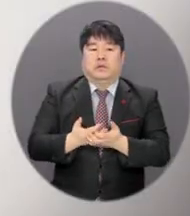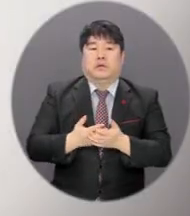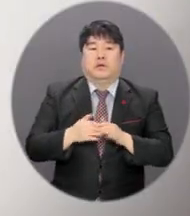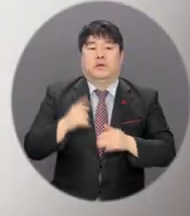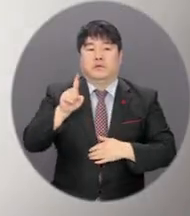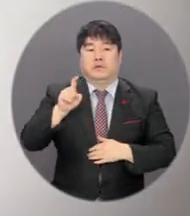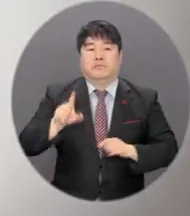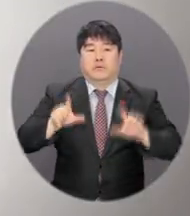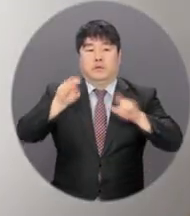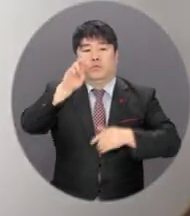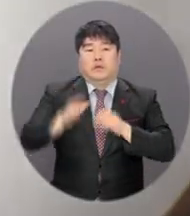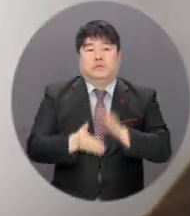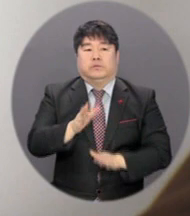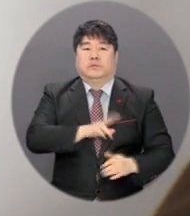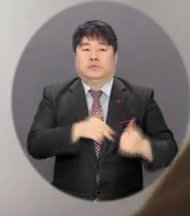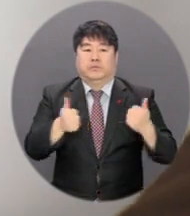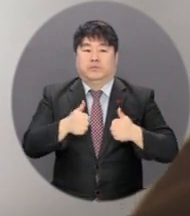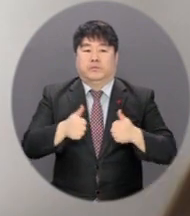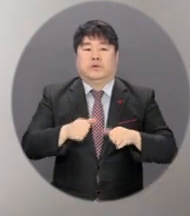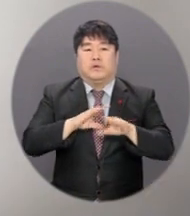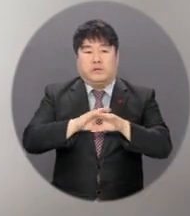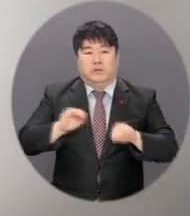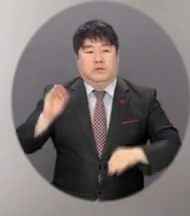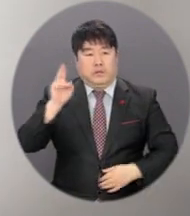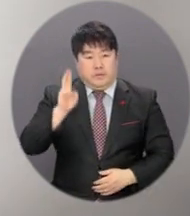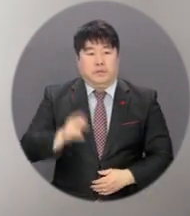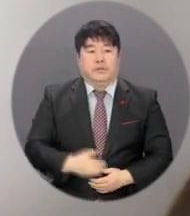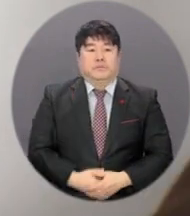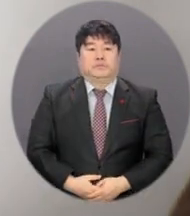11일 광주시의회에서 처리될 예정입니다.